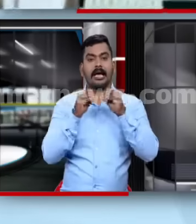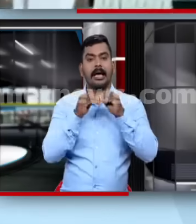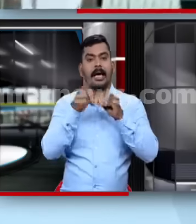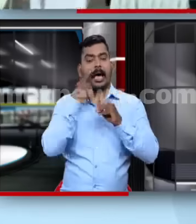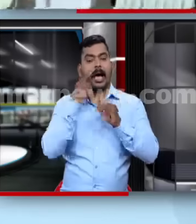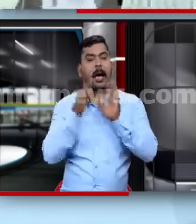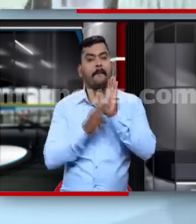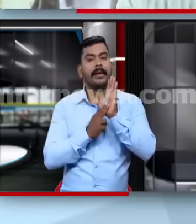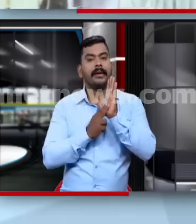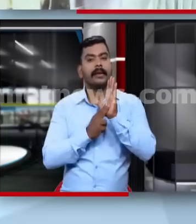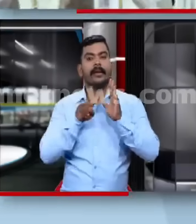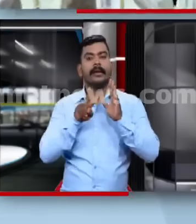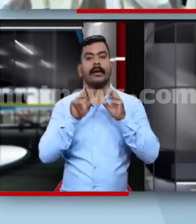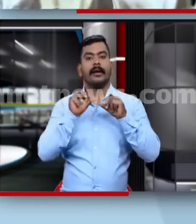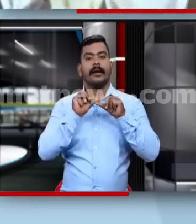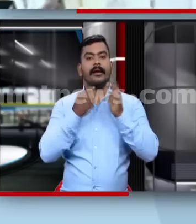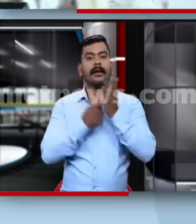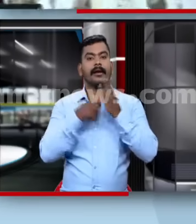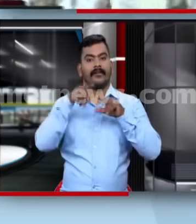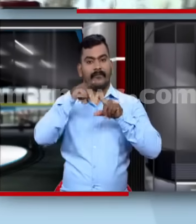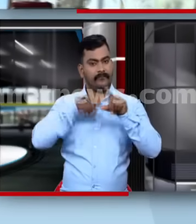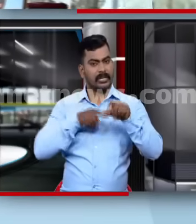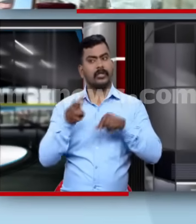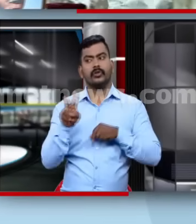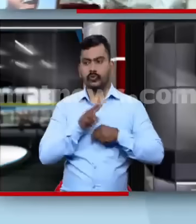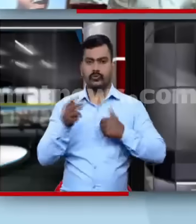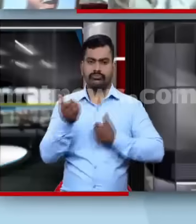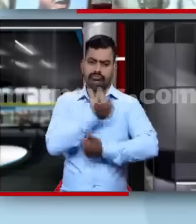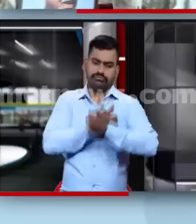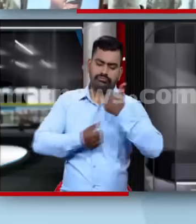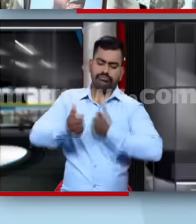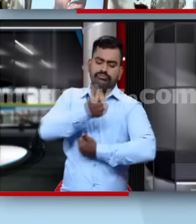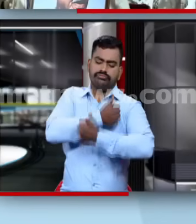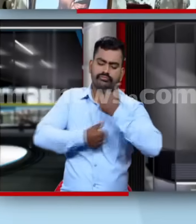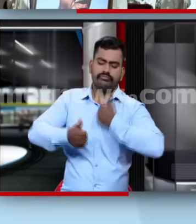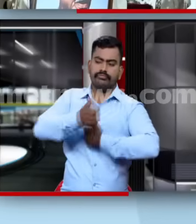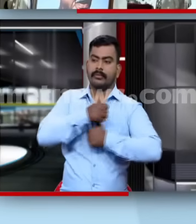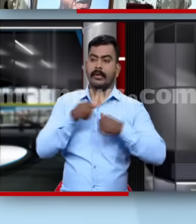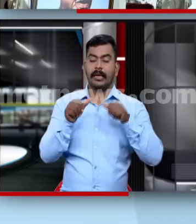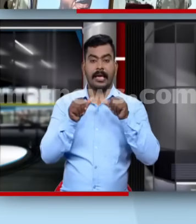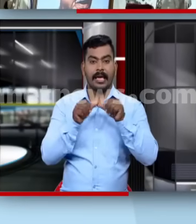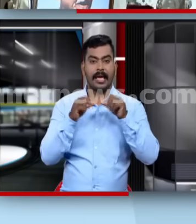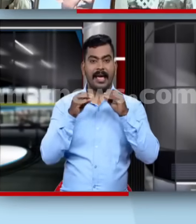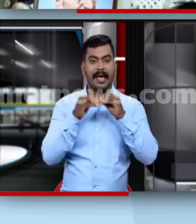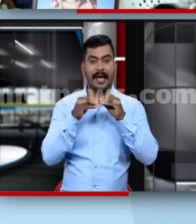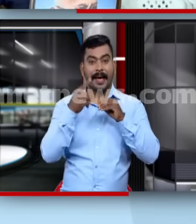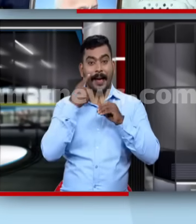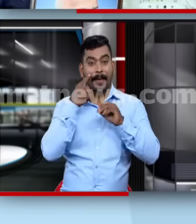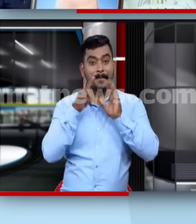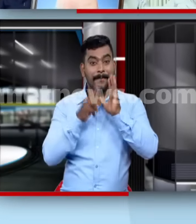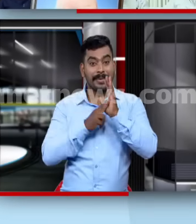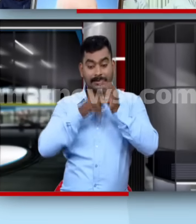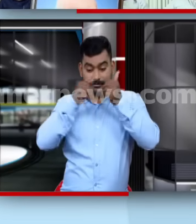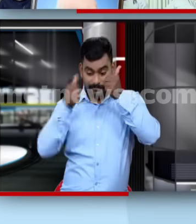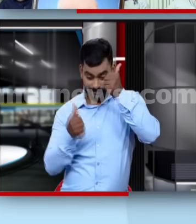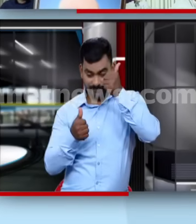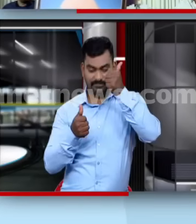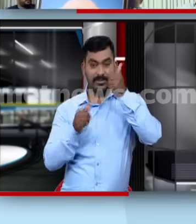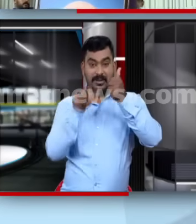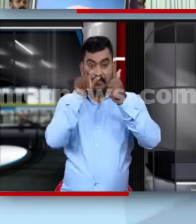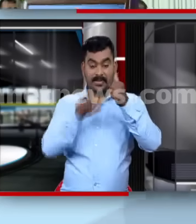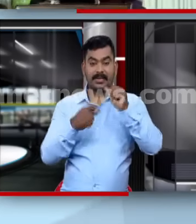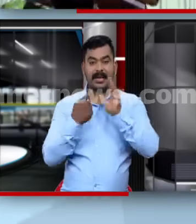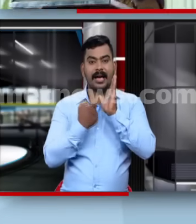പ്രൊഫൈൽ പരിശോധിച്ചാൽ ഏതാണ്ട് സമാനമായ സംഘടനാ ചുമതലകളിലൂടെ കടന്നു വന്ന രണ്ടുപേരാണ്. രണ്ട് സുഹൃത്തുക്കളായിരുന്നു അവർ.